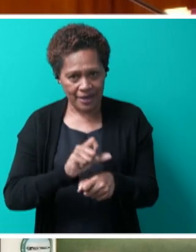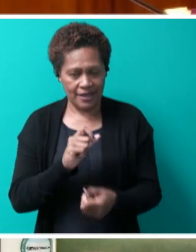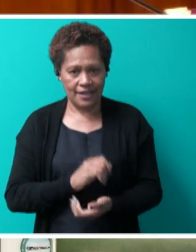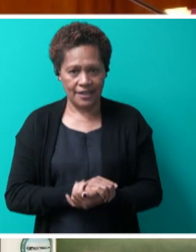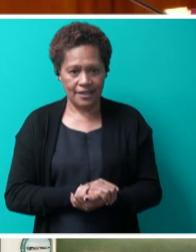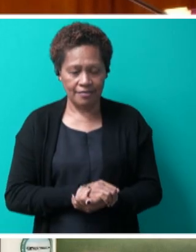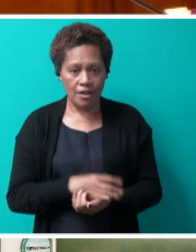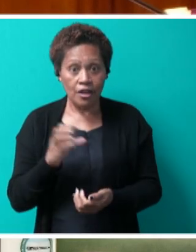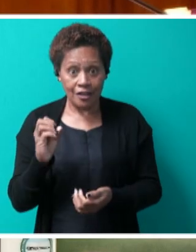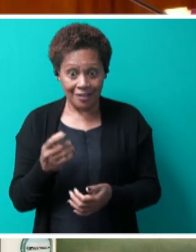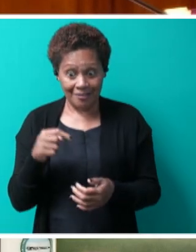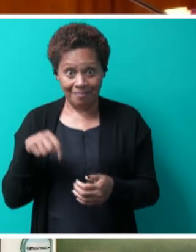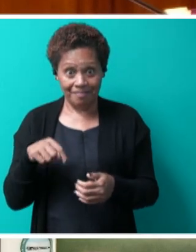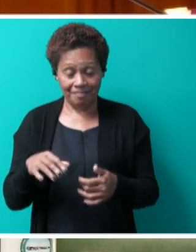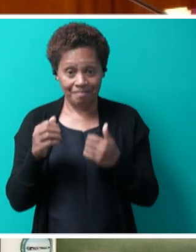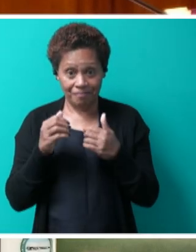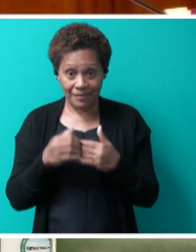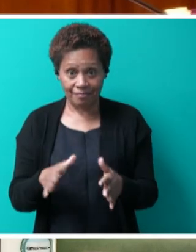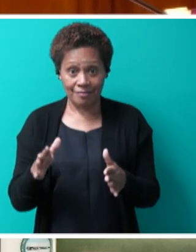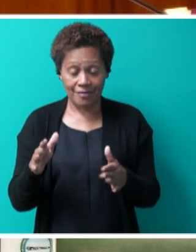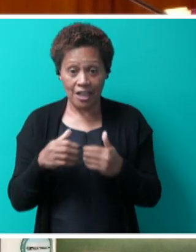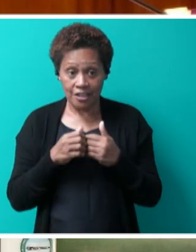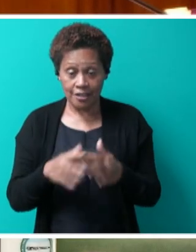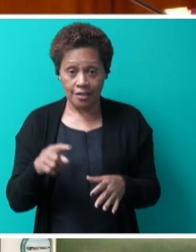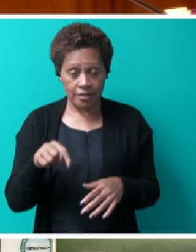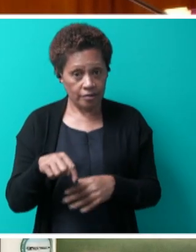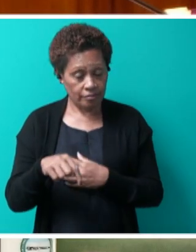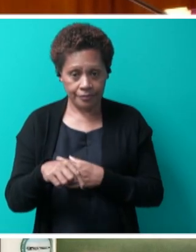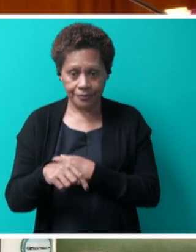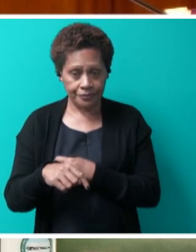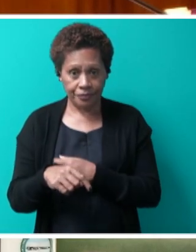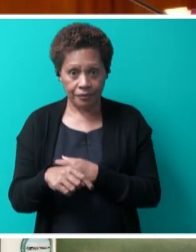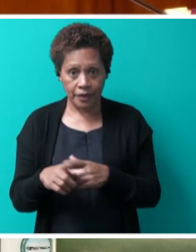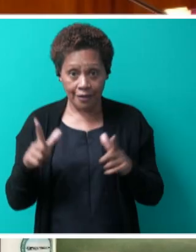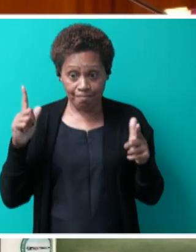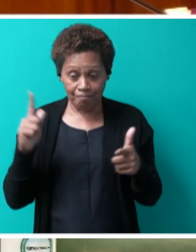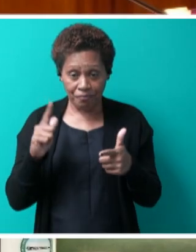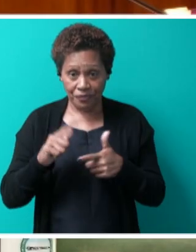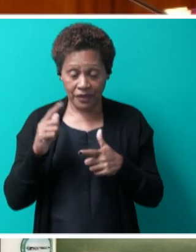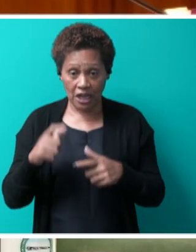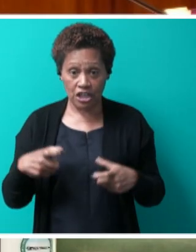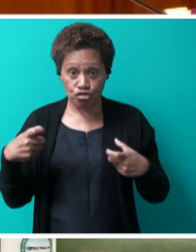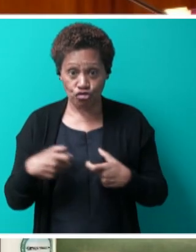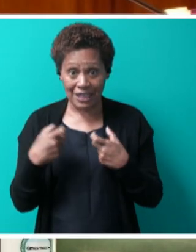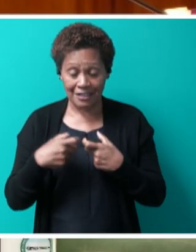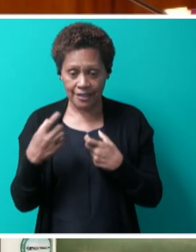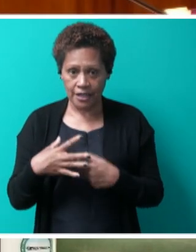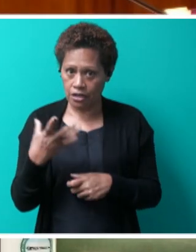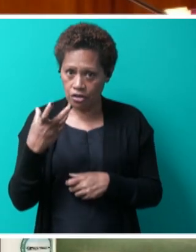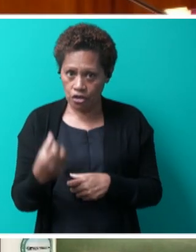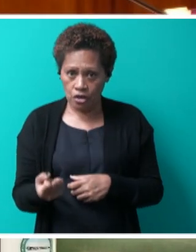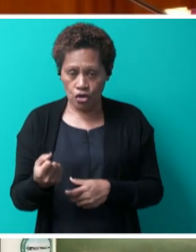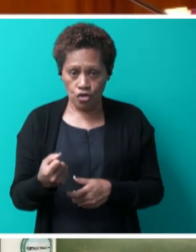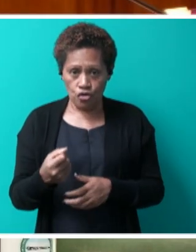ko sa tiga bu me lei mai na lai ni karando wosu tu ne to bol justice. Indo na kene wasi er sangkara besar tunga na ngono